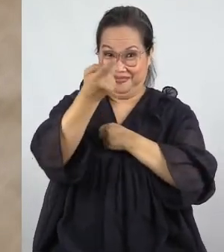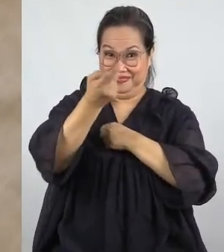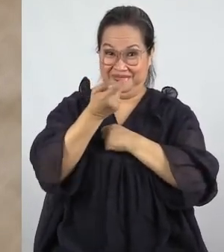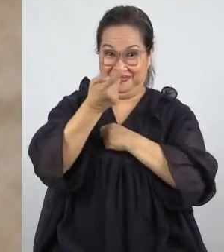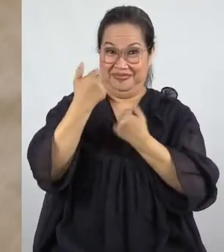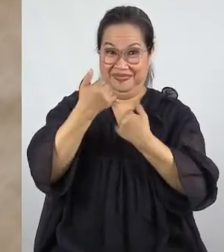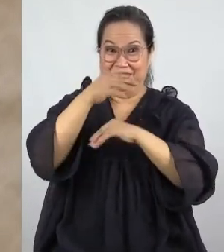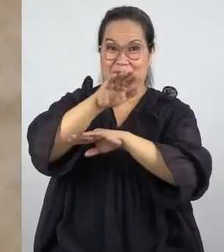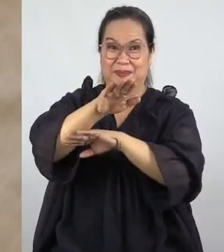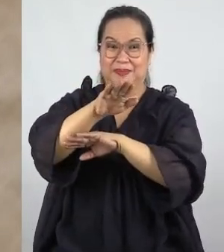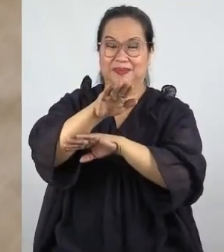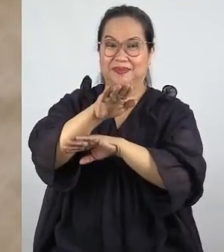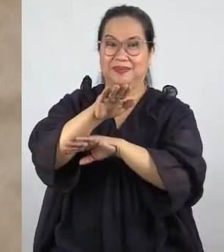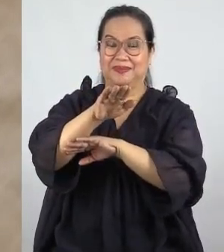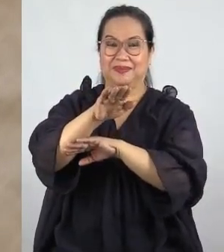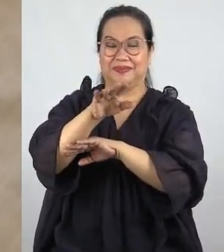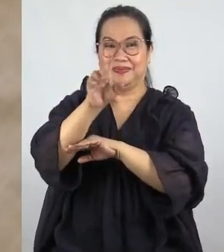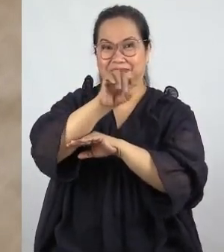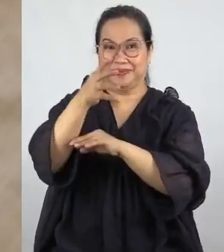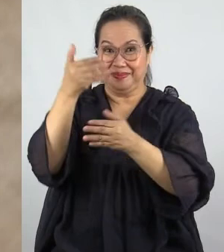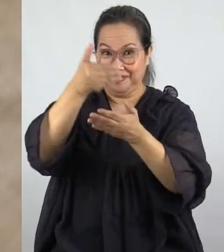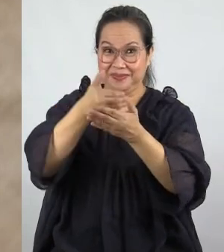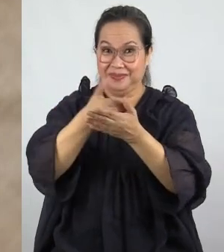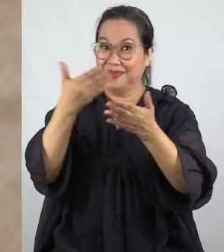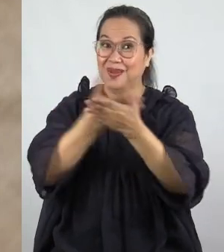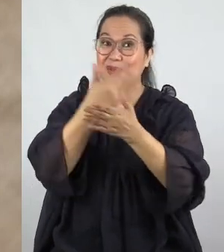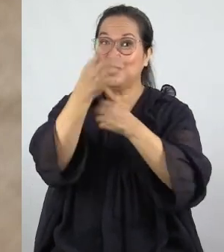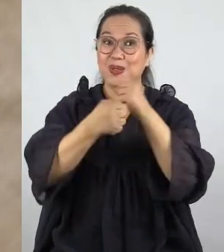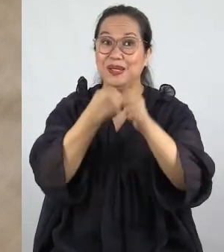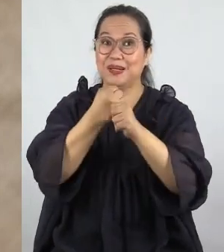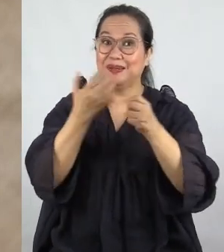ngayong hapong ito at sa pagdating ng bagong taon,